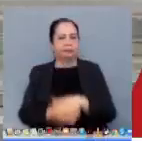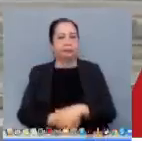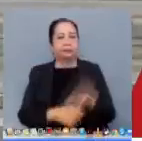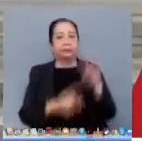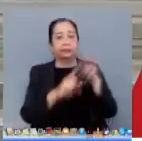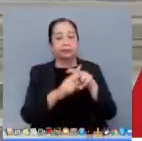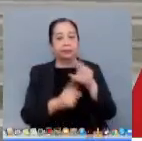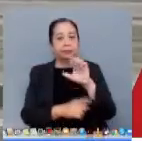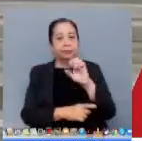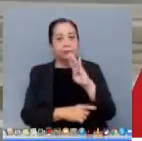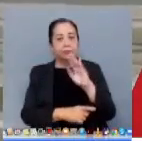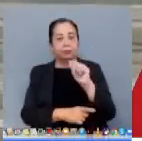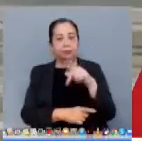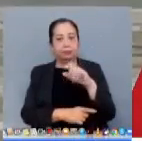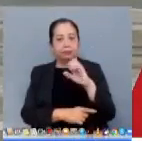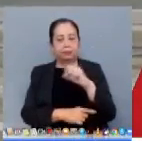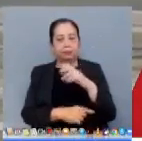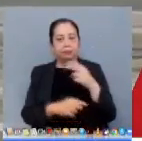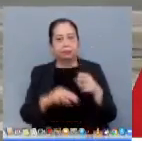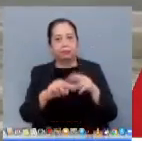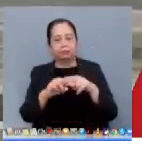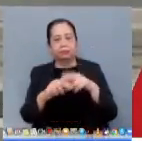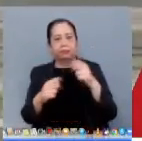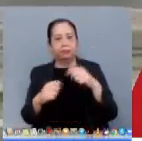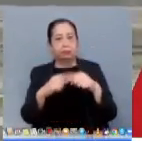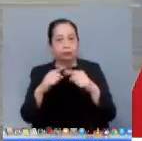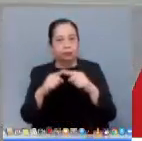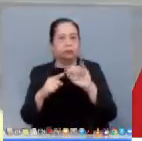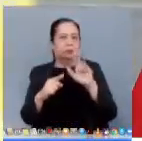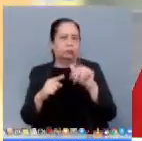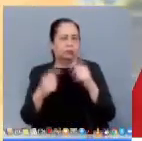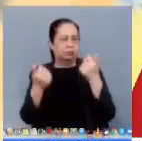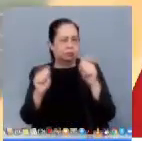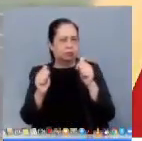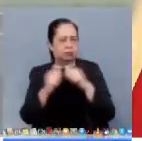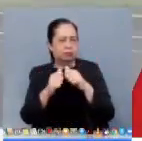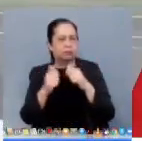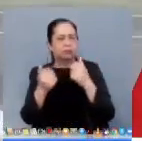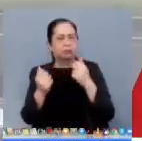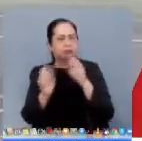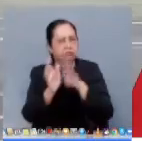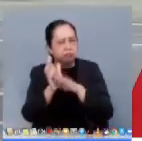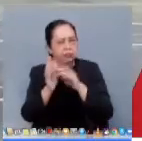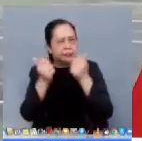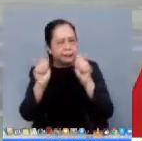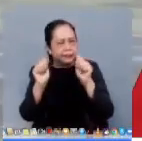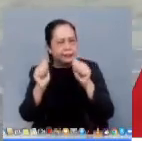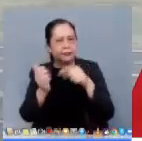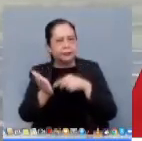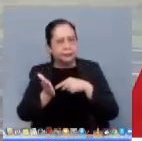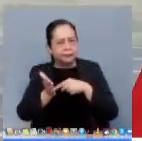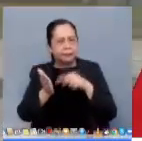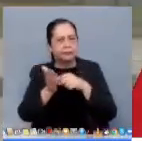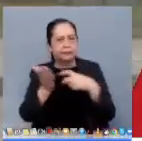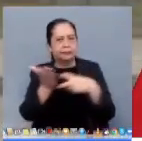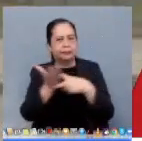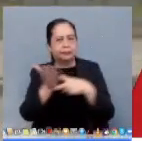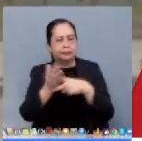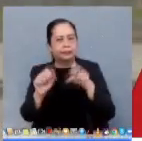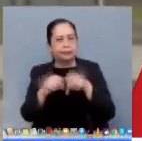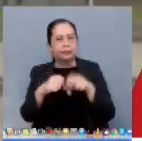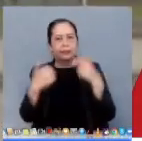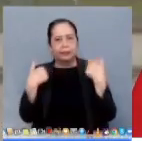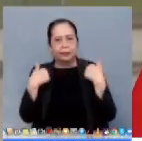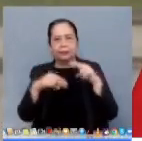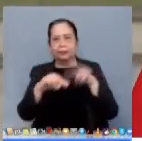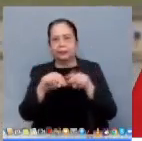fuel surcharge sa July. Pero sisikapin daw nilang maging abot-kaya pa rin ang kanilang ticket sa pamamagitan ng seat sales. Nakatakda